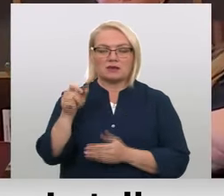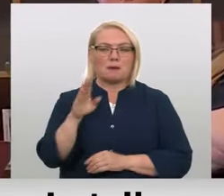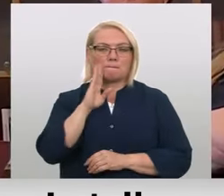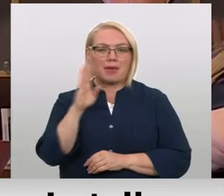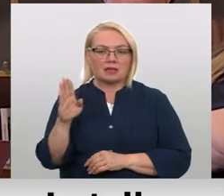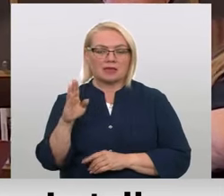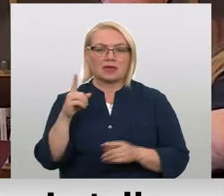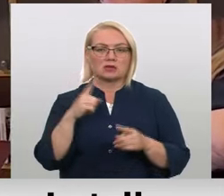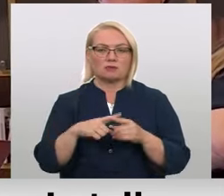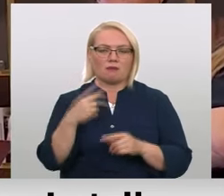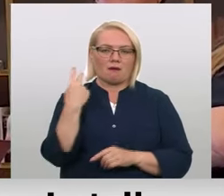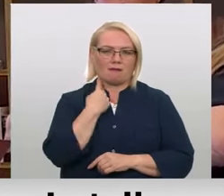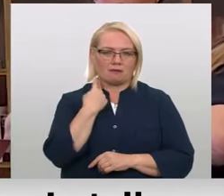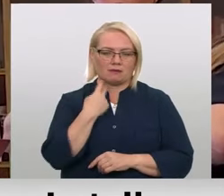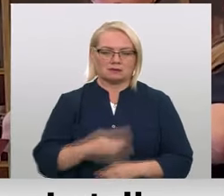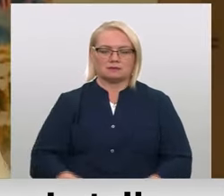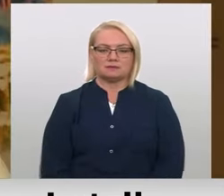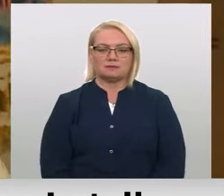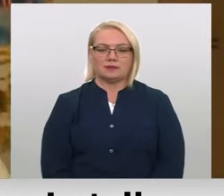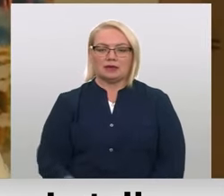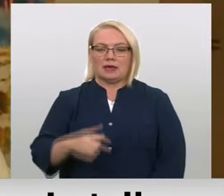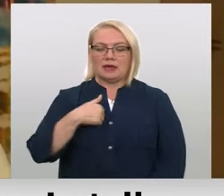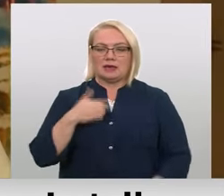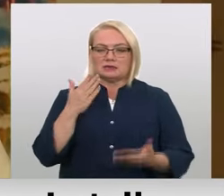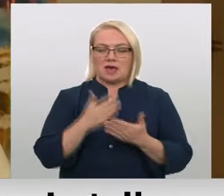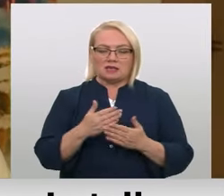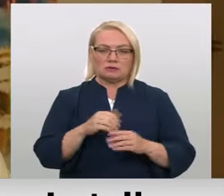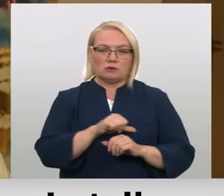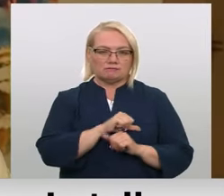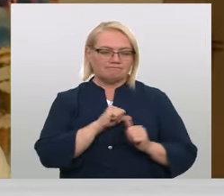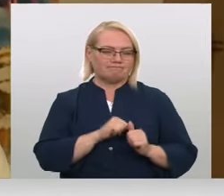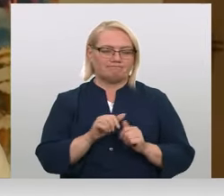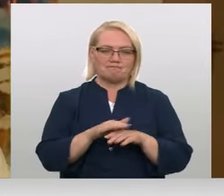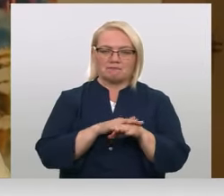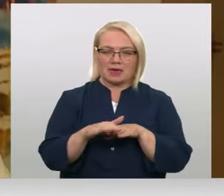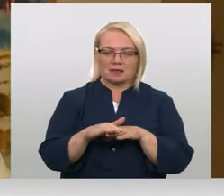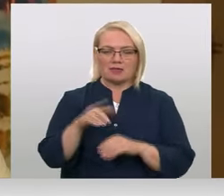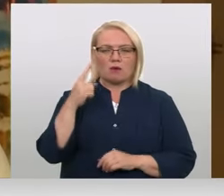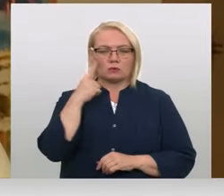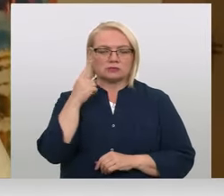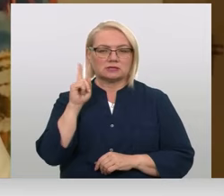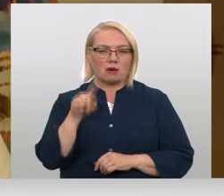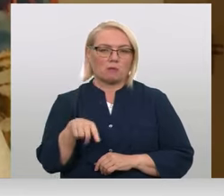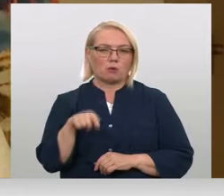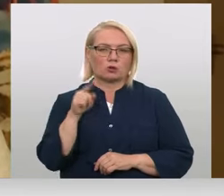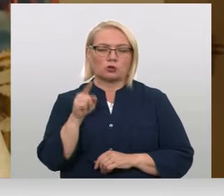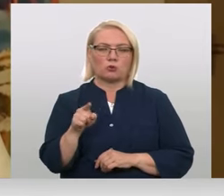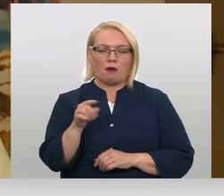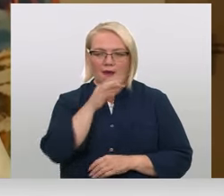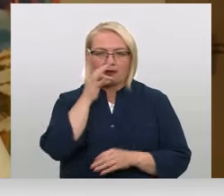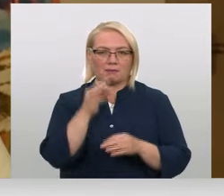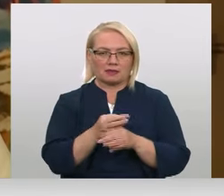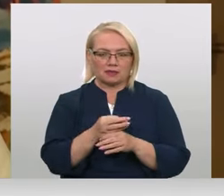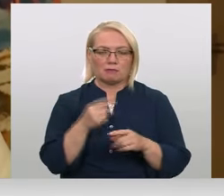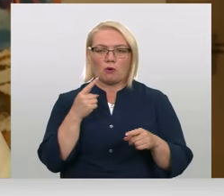un Apvienotās Karalistes. Esmu apņēmības pilna un saprotu un apzinošu šo te atbildību